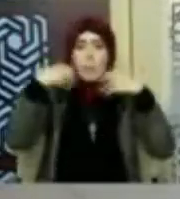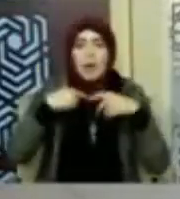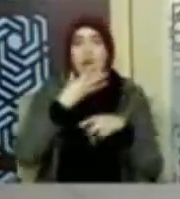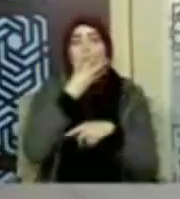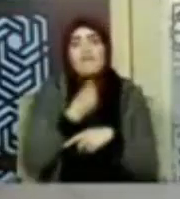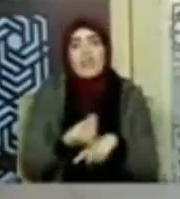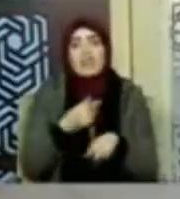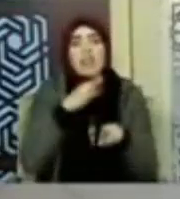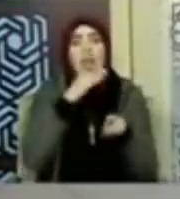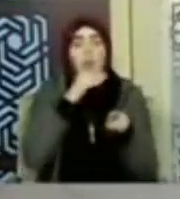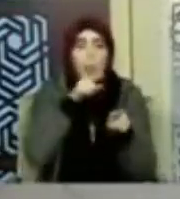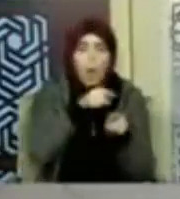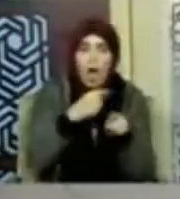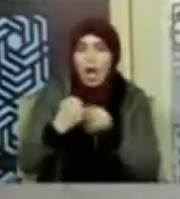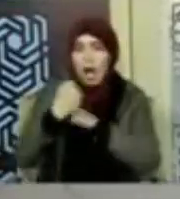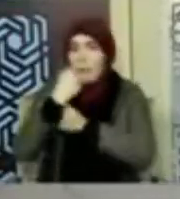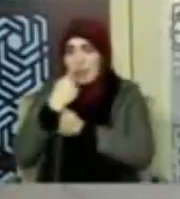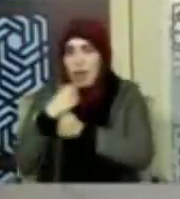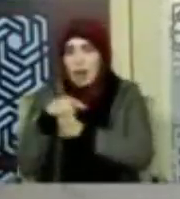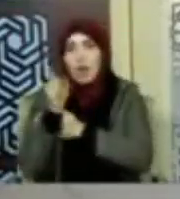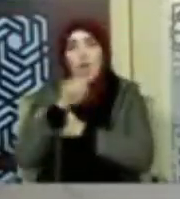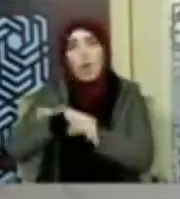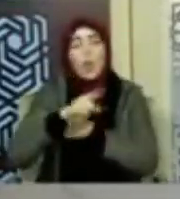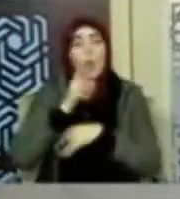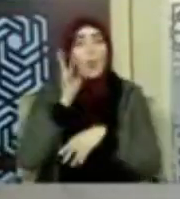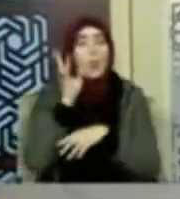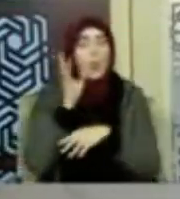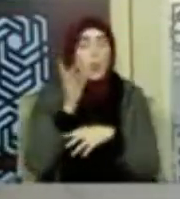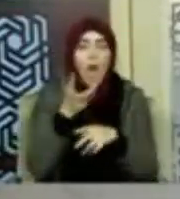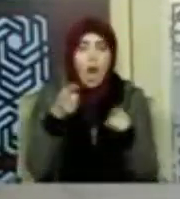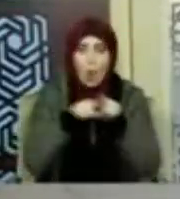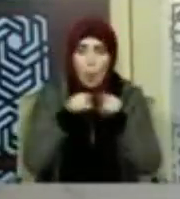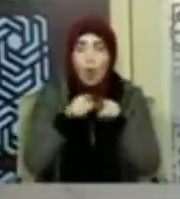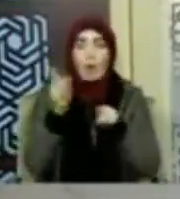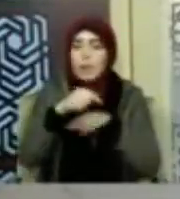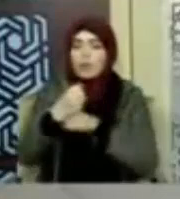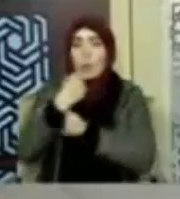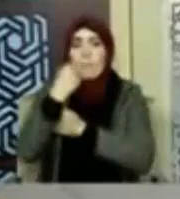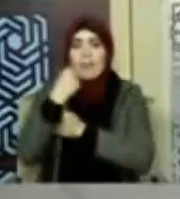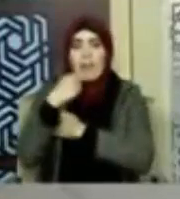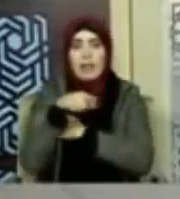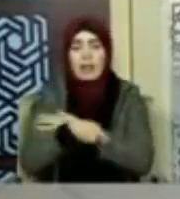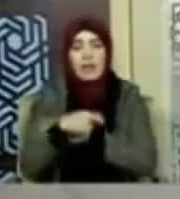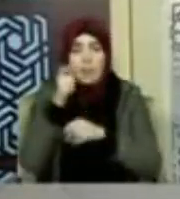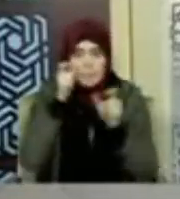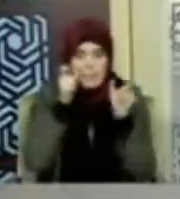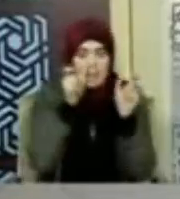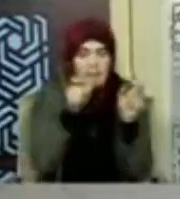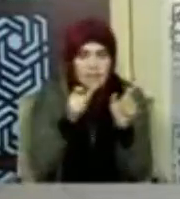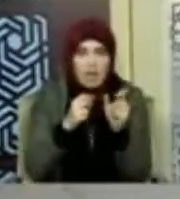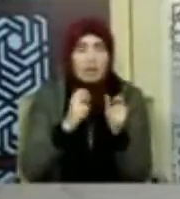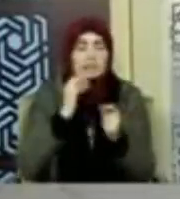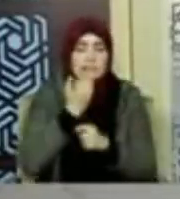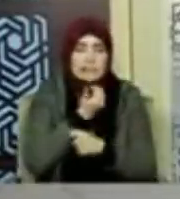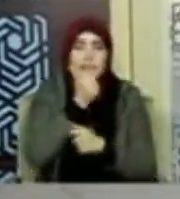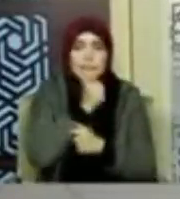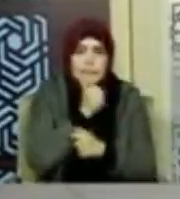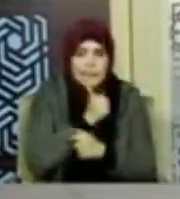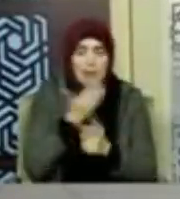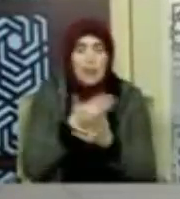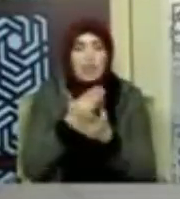ابنة بطل، إنها ابنة رجل جاهد وقاوم ودافع حتى بنينا هذه